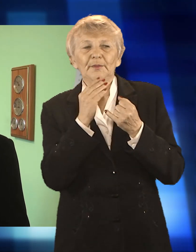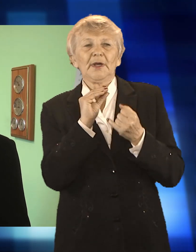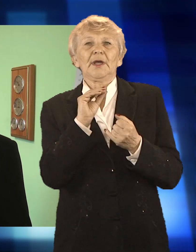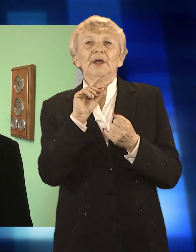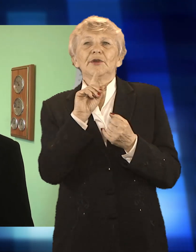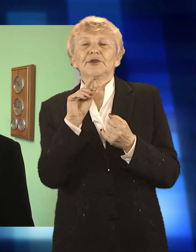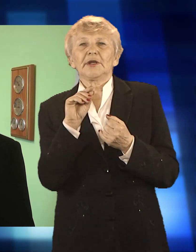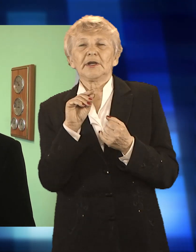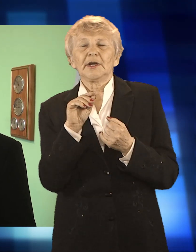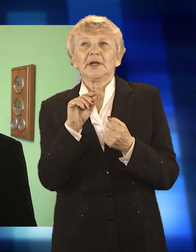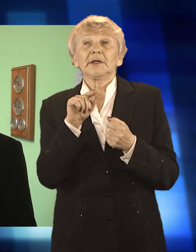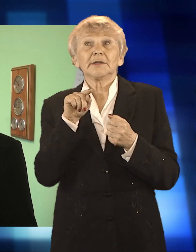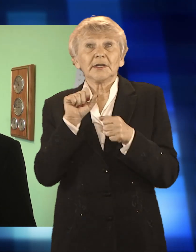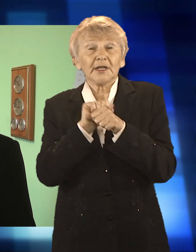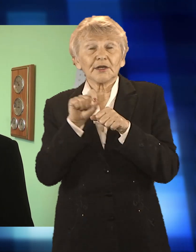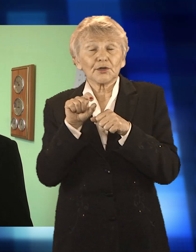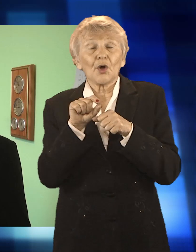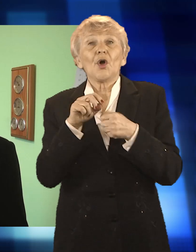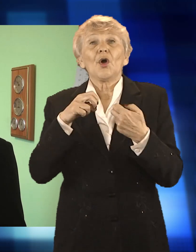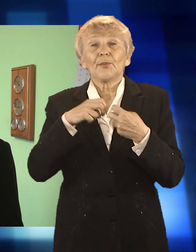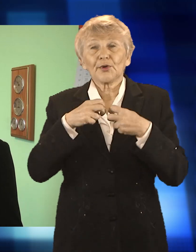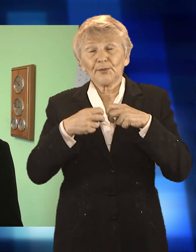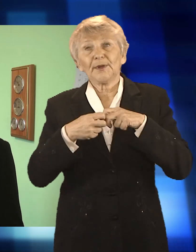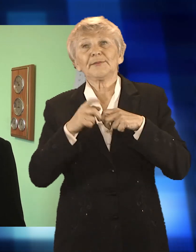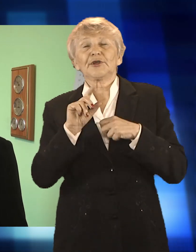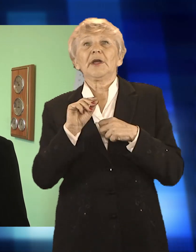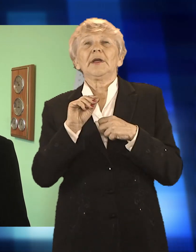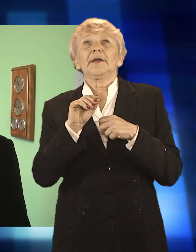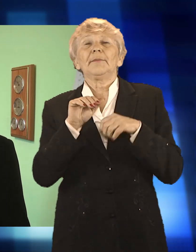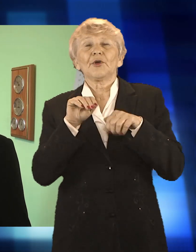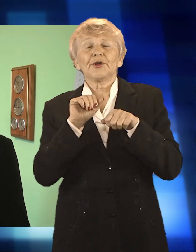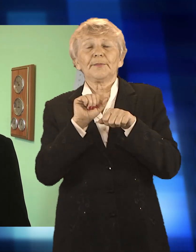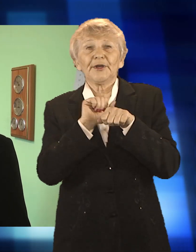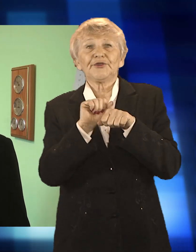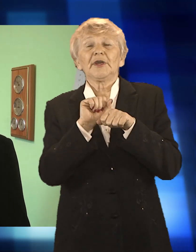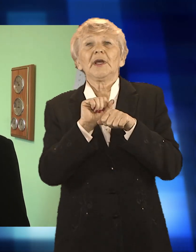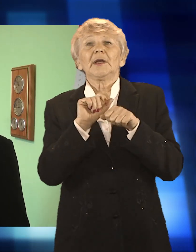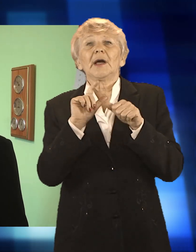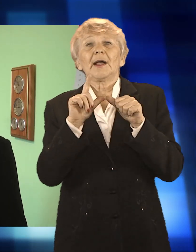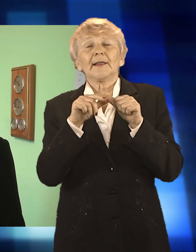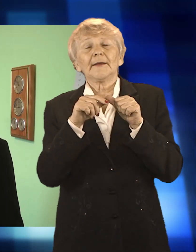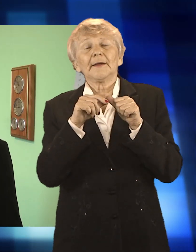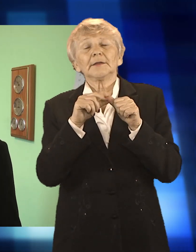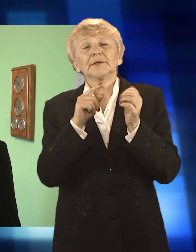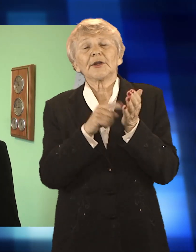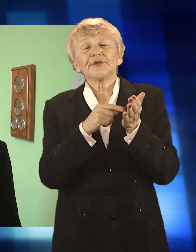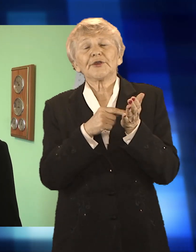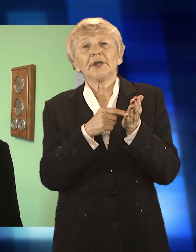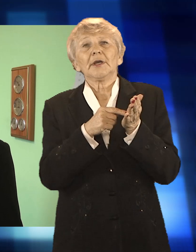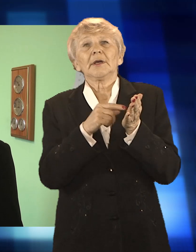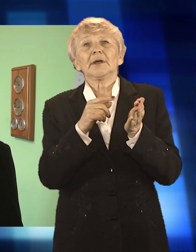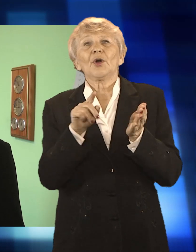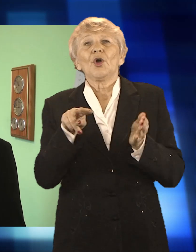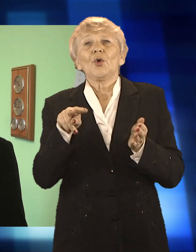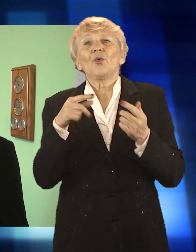detergentami, zwykłym mydłem, ale też będąc w podróży, nie mając takiej możliwości, żeby zabrać mydło z sobą, no to preparaty alkoholowe, na które